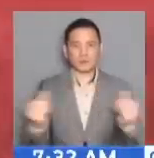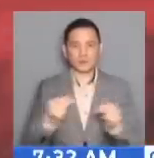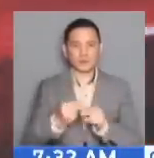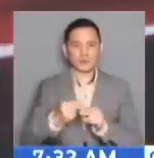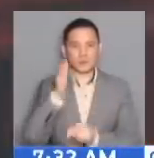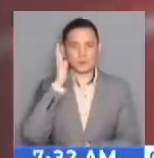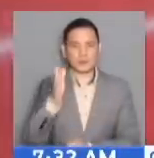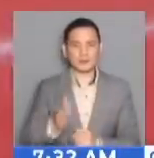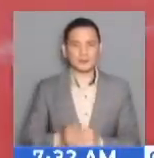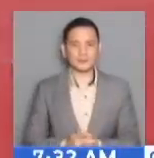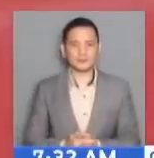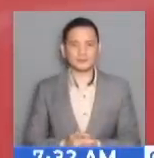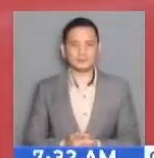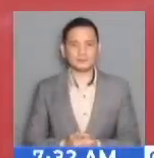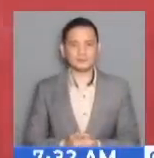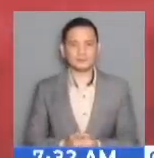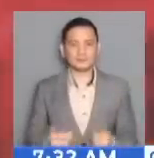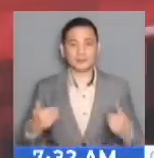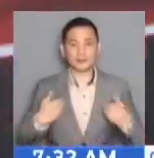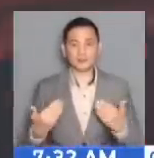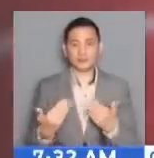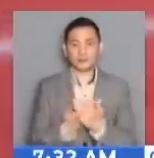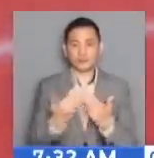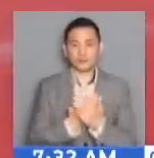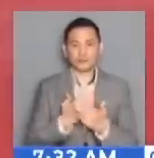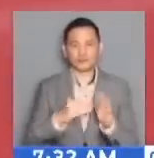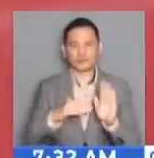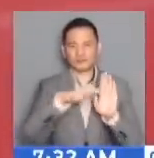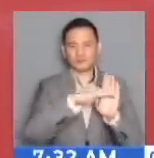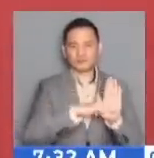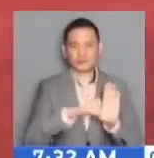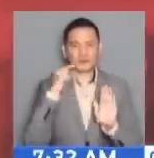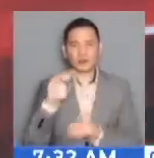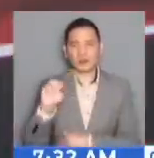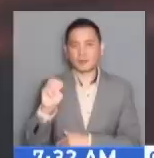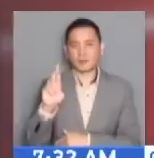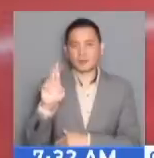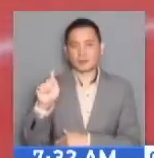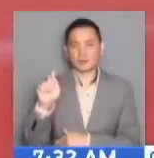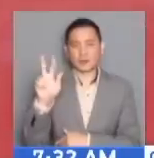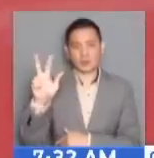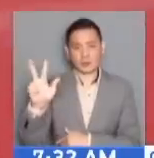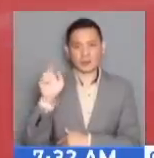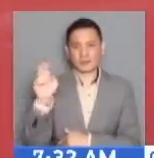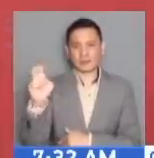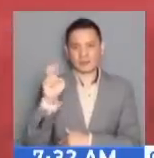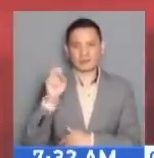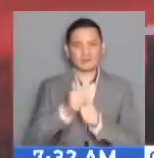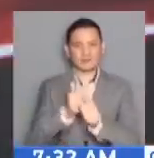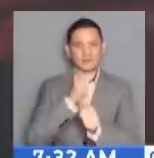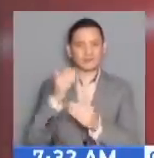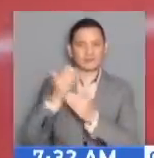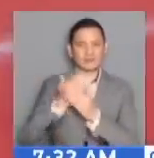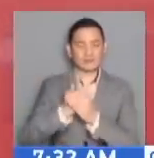May mga bagong hakbang na ipatutupad ang MRT3 para maiwasan ang mga aberya. Pero kasabay po naman yan ang posibleng taasingil